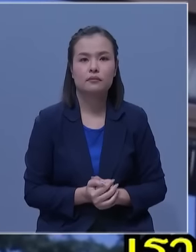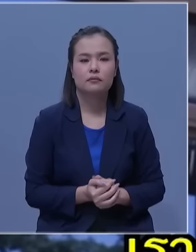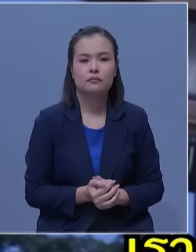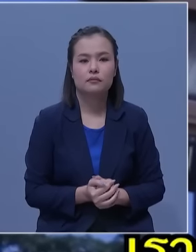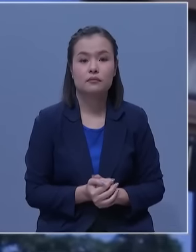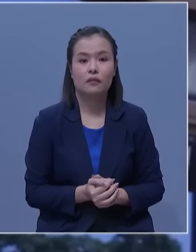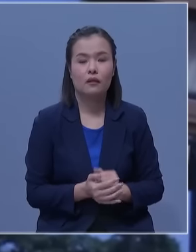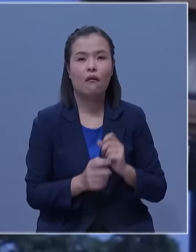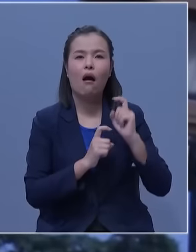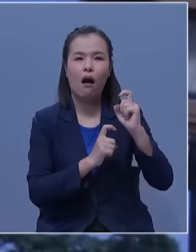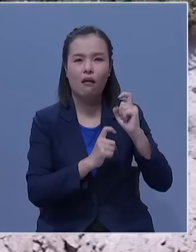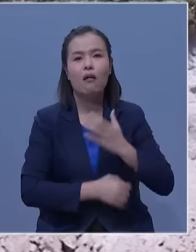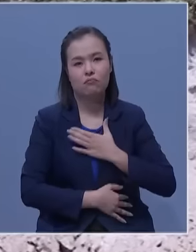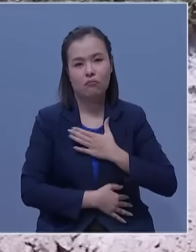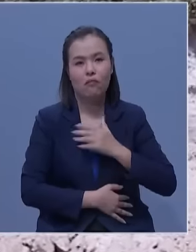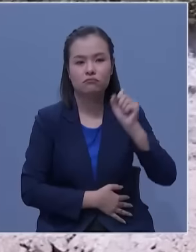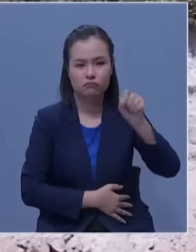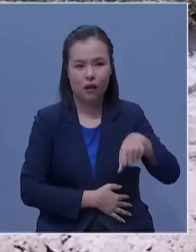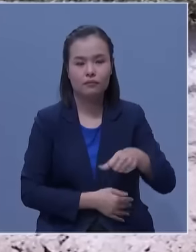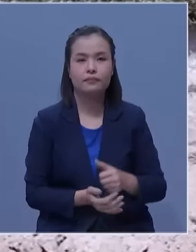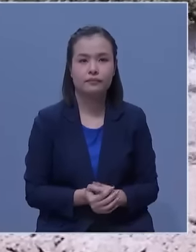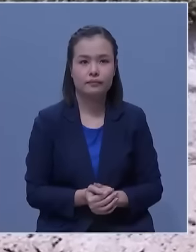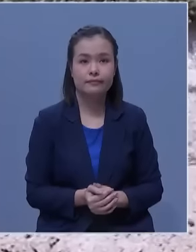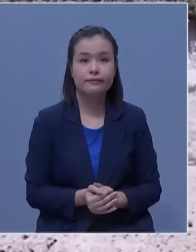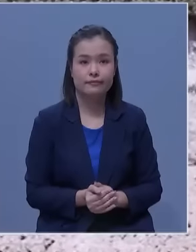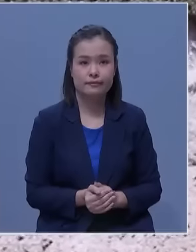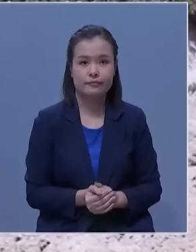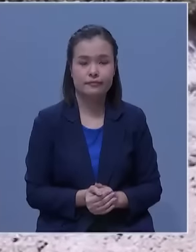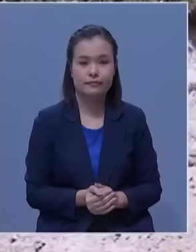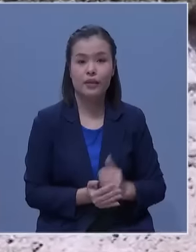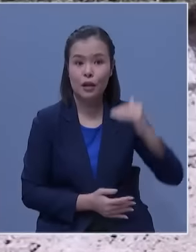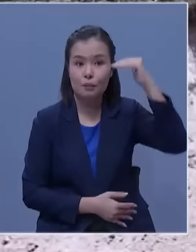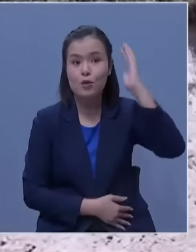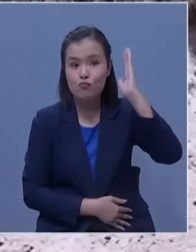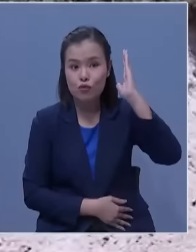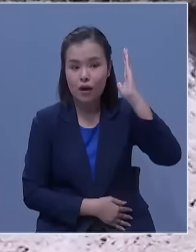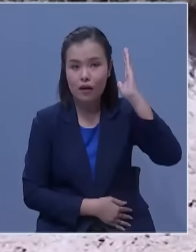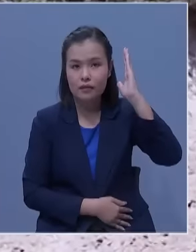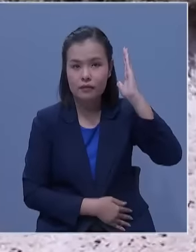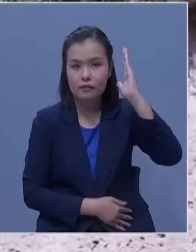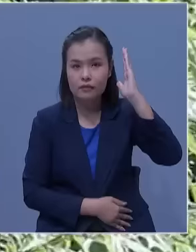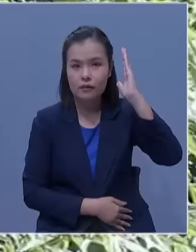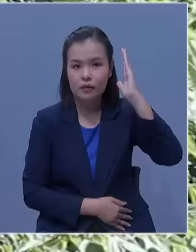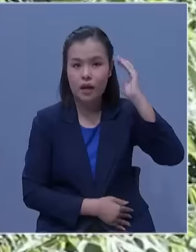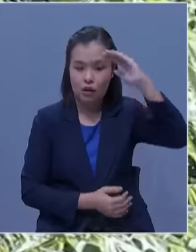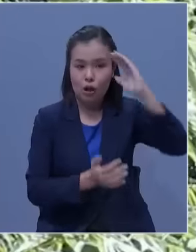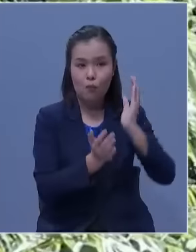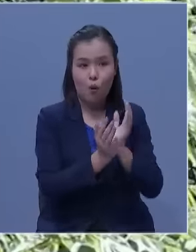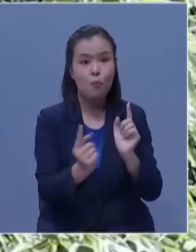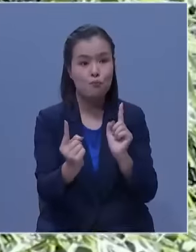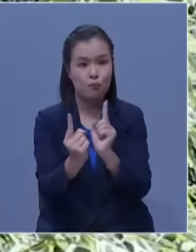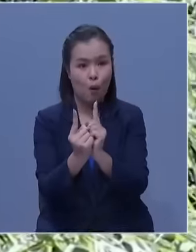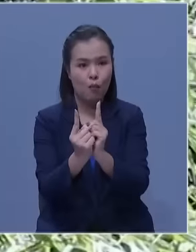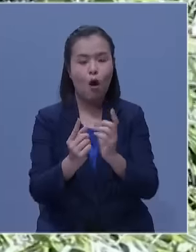งความปลอดภัยของเราด้วย ครับป้อง ล่าสุดเรื่องนี้คุณจอห์นท่านผู้ชมพี่ชายแท้ๆของคุณสุนทรเนี่ยไปเข้ามอบตัวกับตำรวจนะครับ